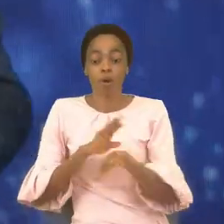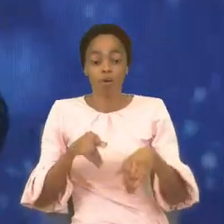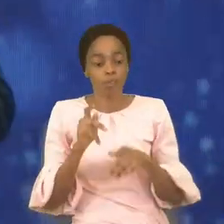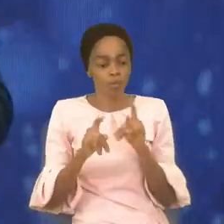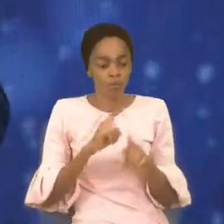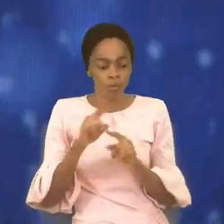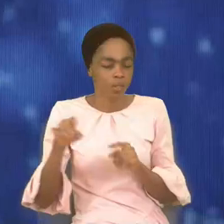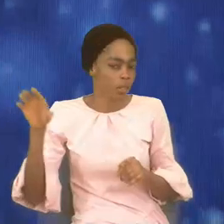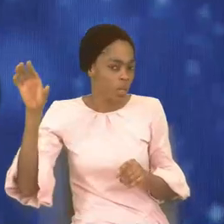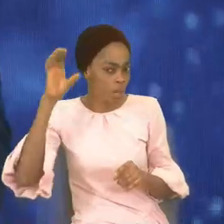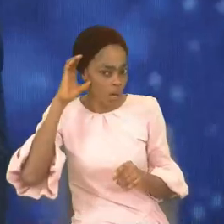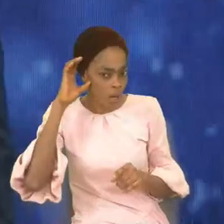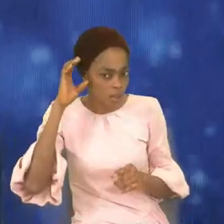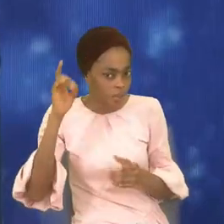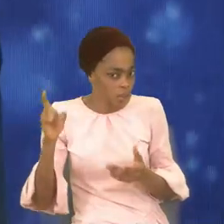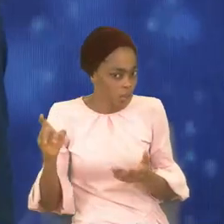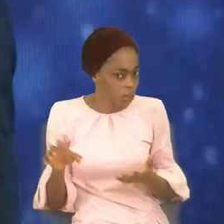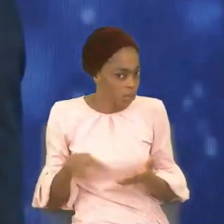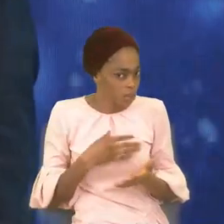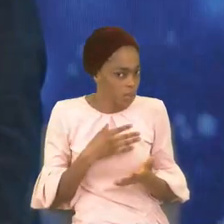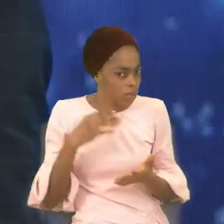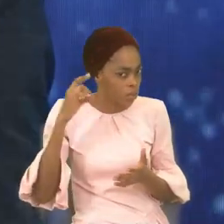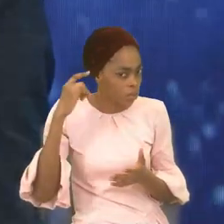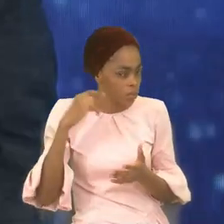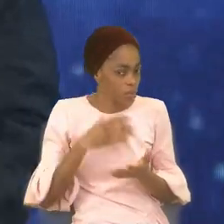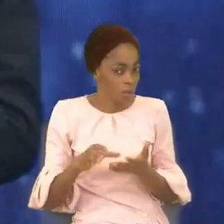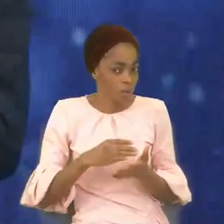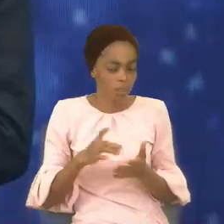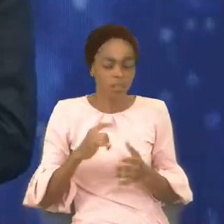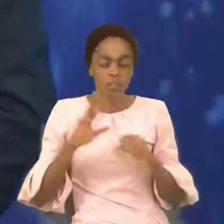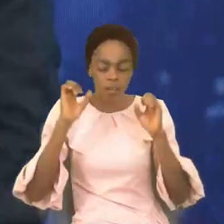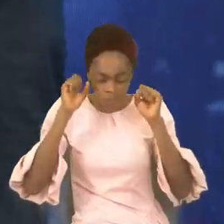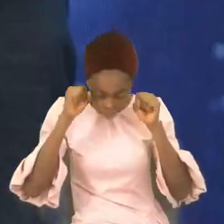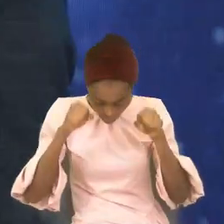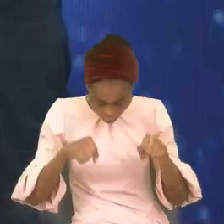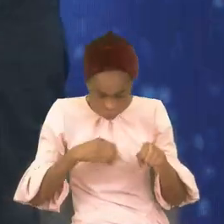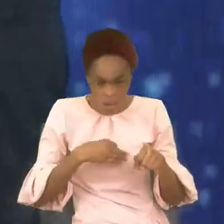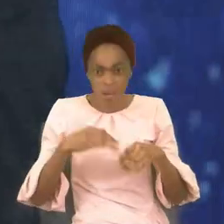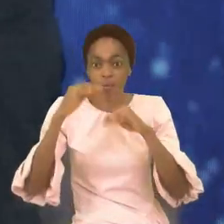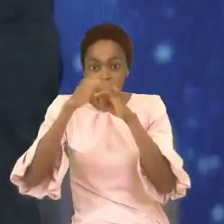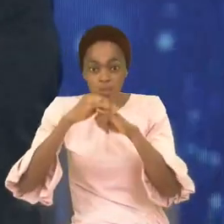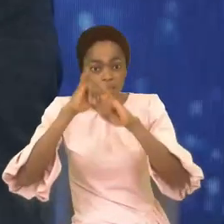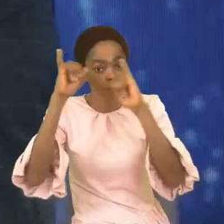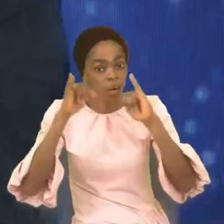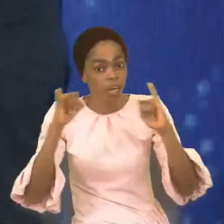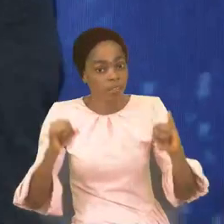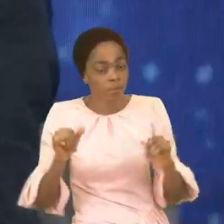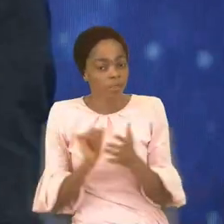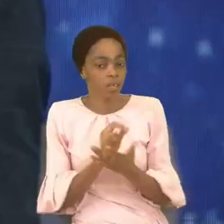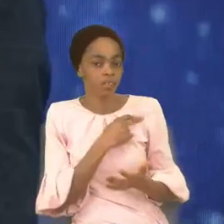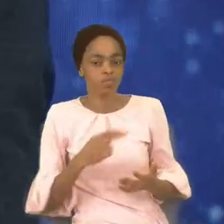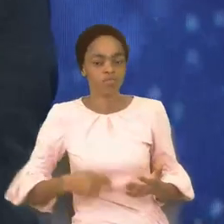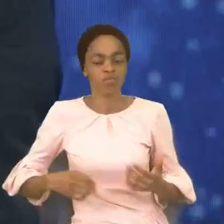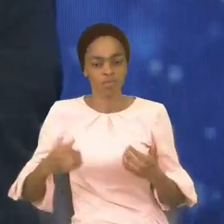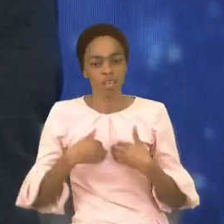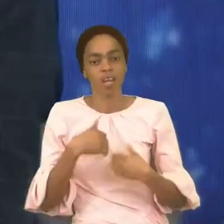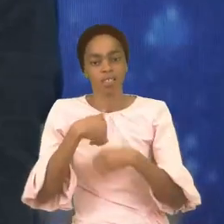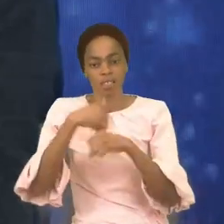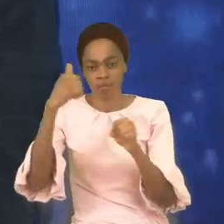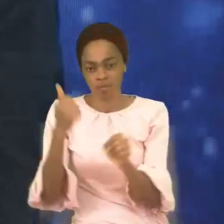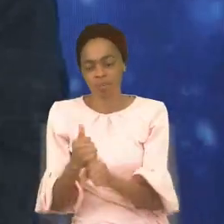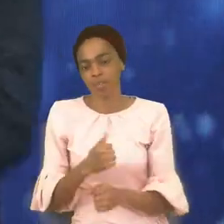Quand ils ont entendu, ils se prosternèrent et adorèrent la statue d'or qu'avait élevée